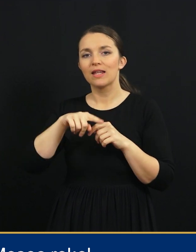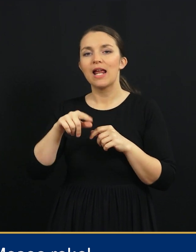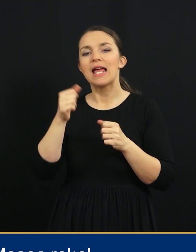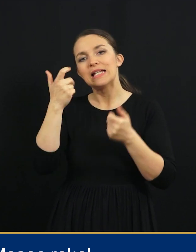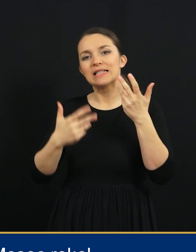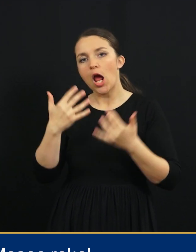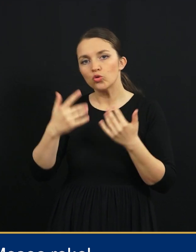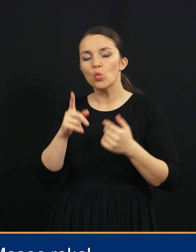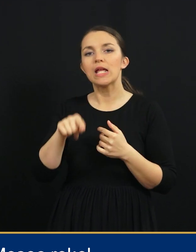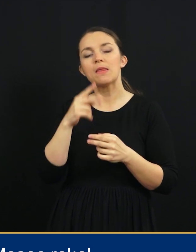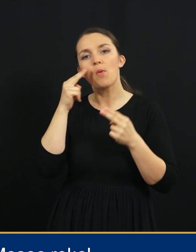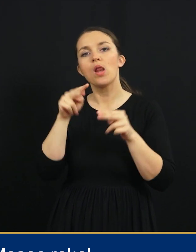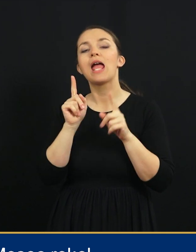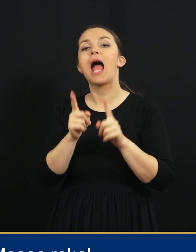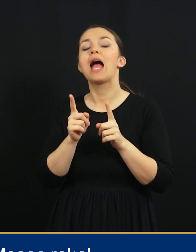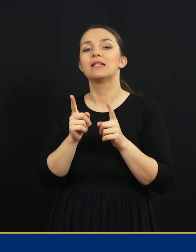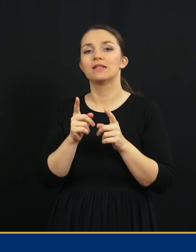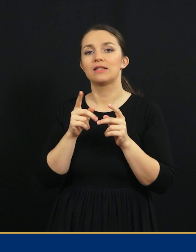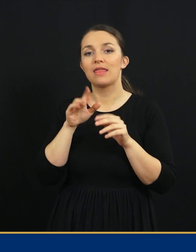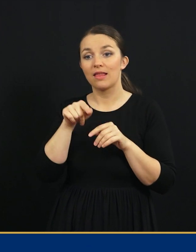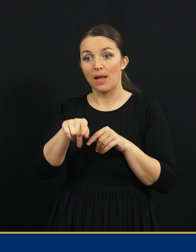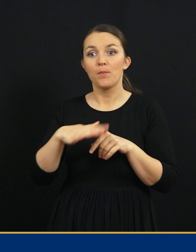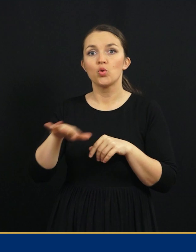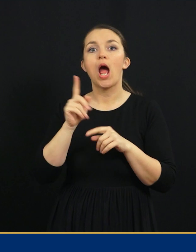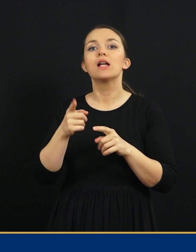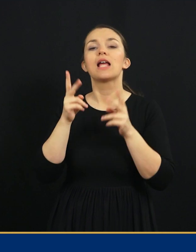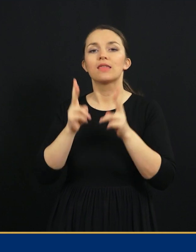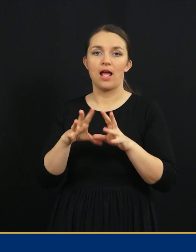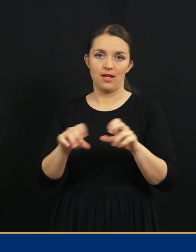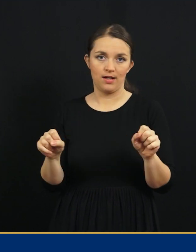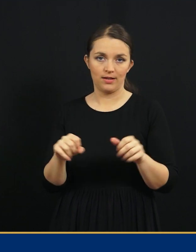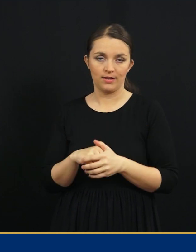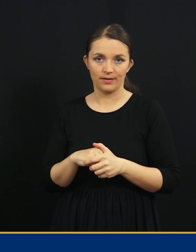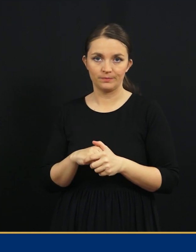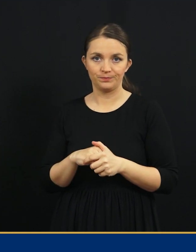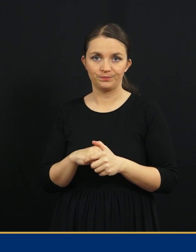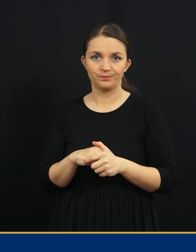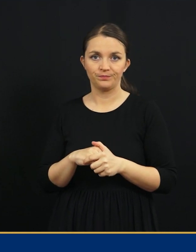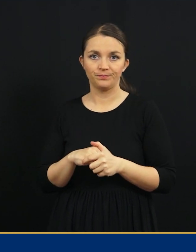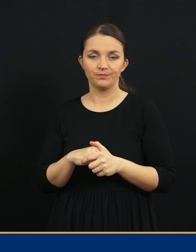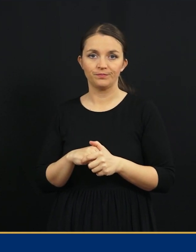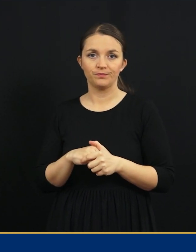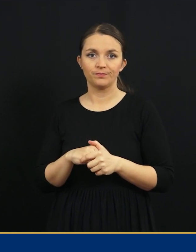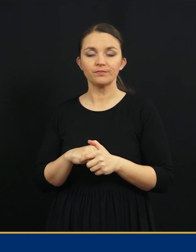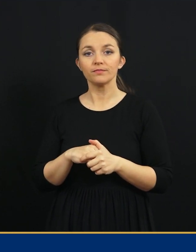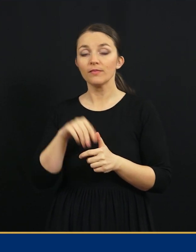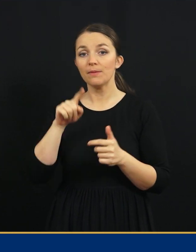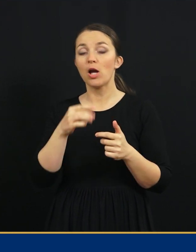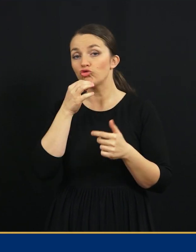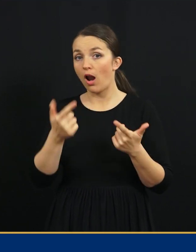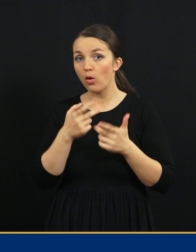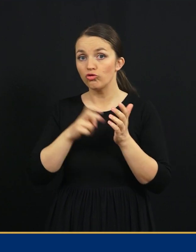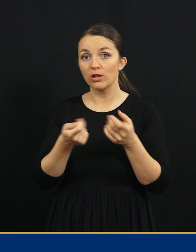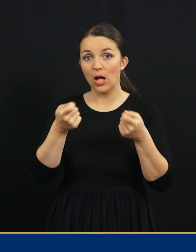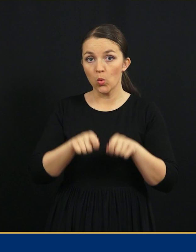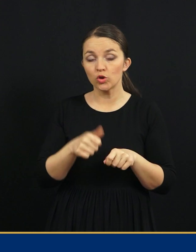izdelali izračun in pogledali, kaj se na tem področju seveda da postoriti. In